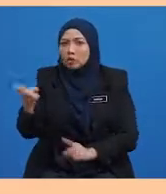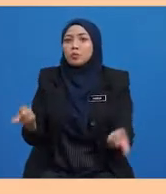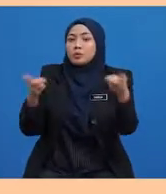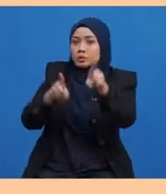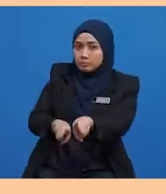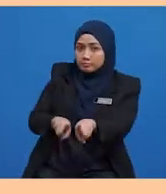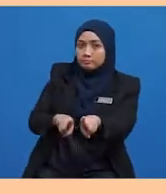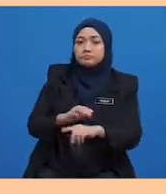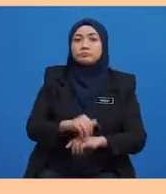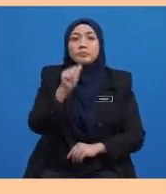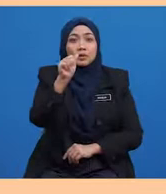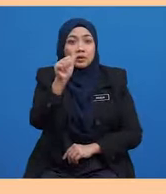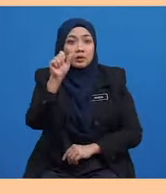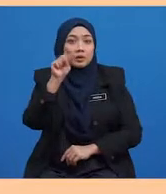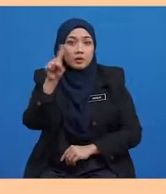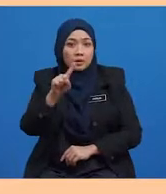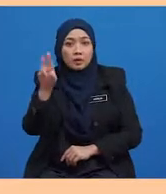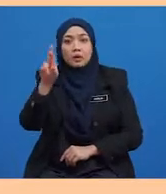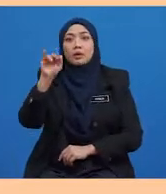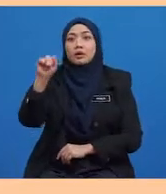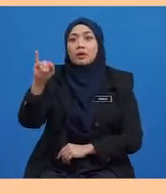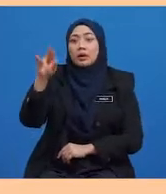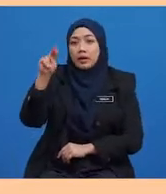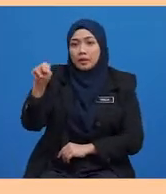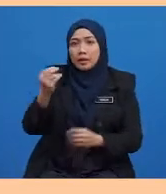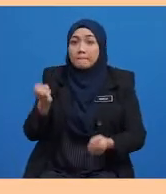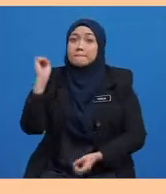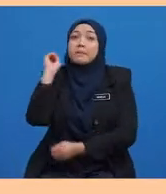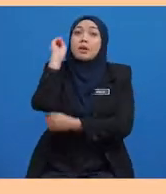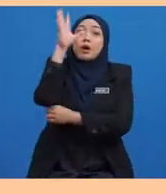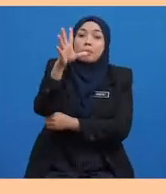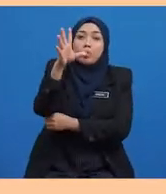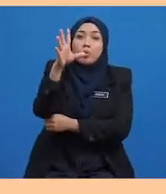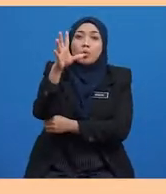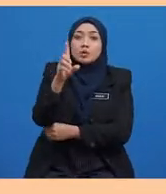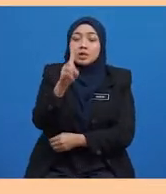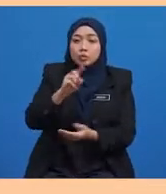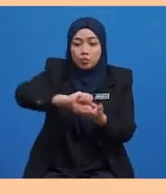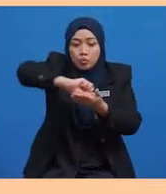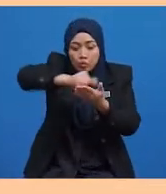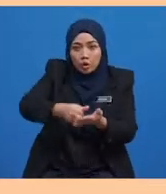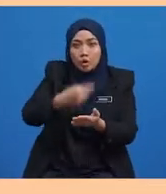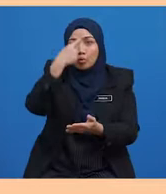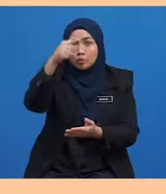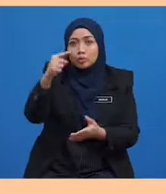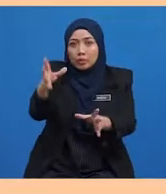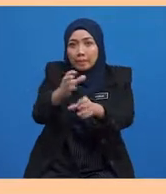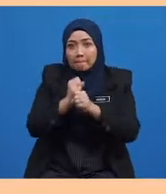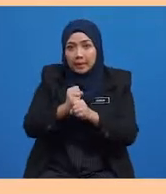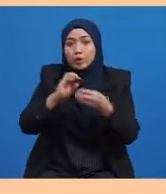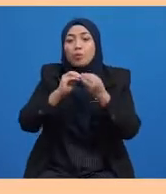Azrin melambung sebiji dadu untuk mendapatkan nombor 2. Apakah